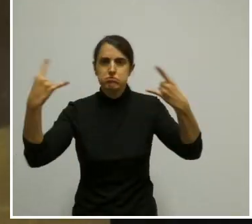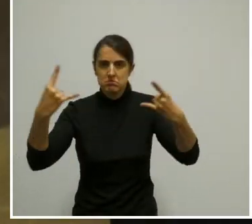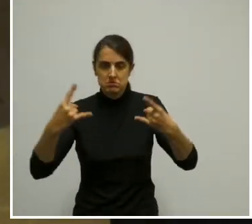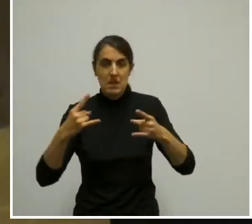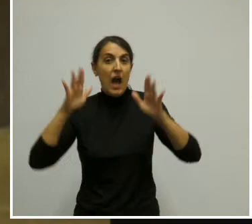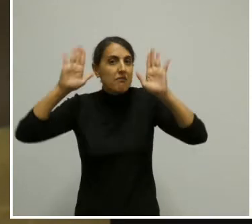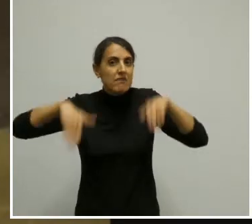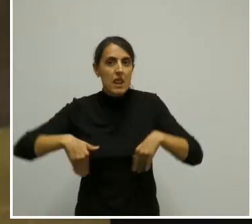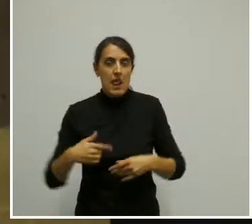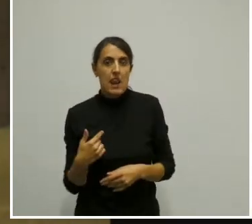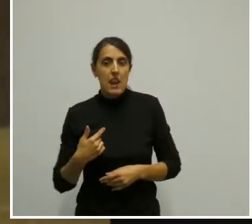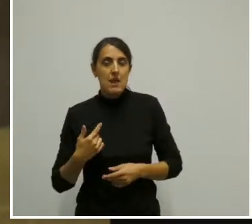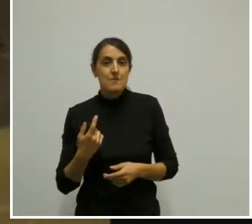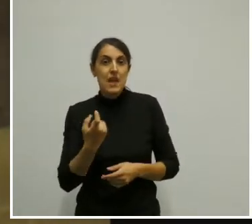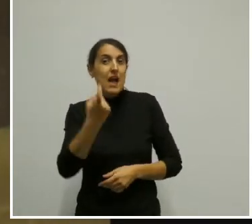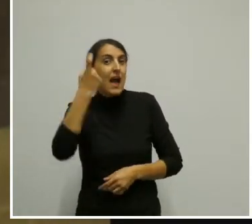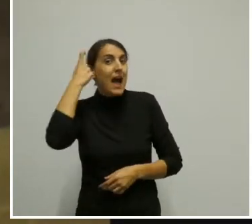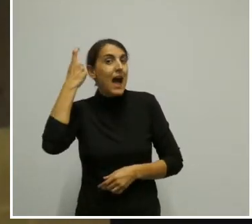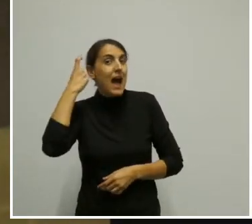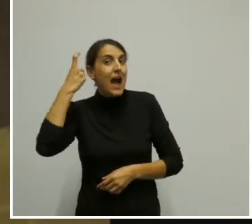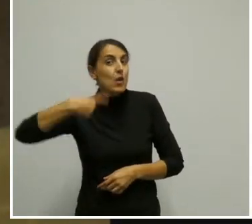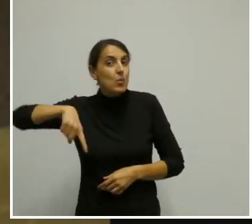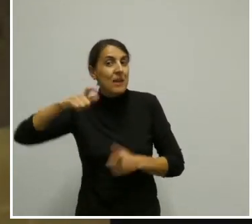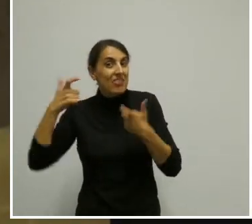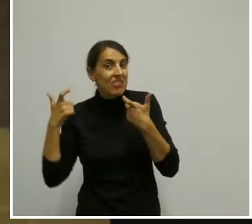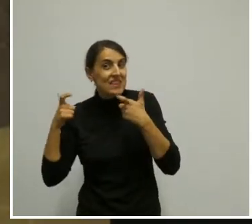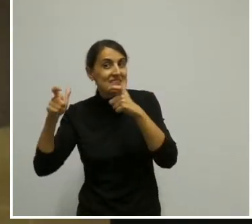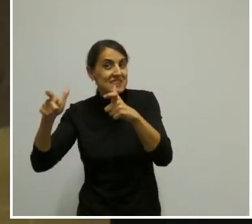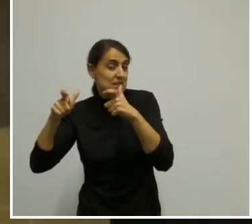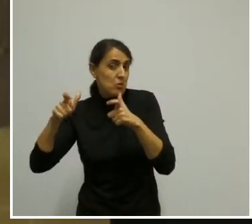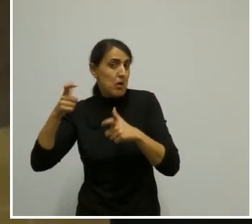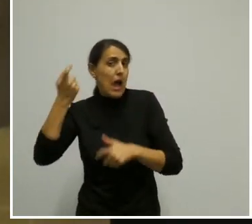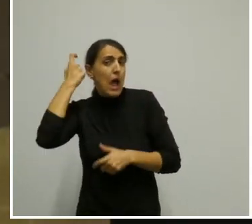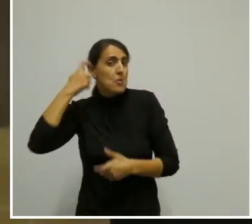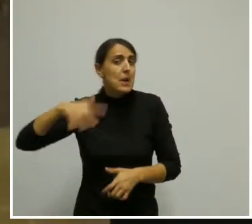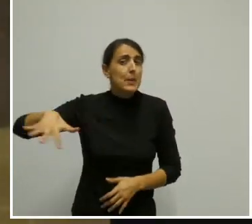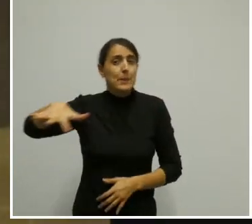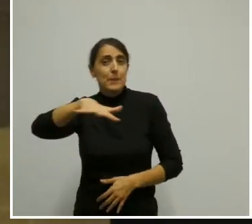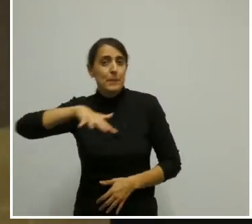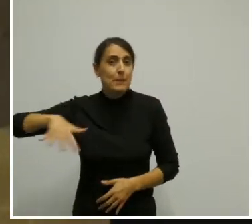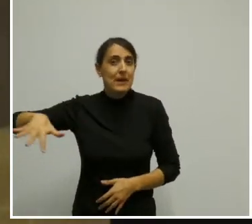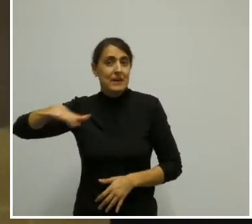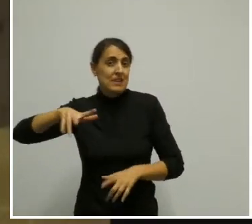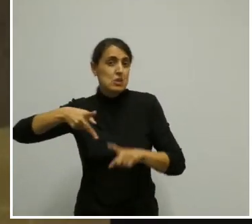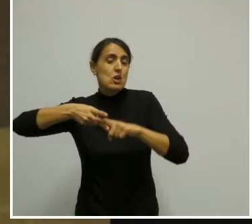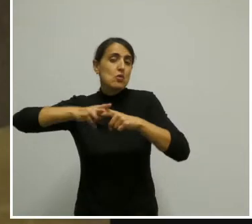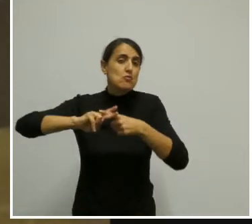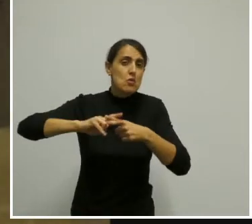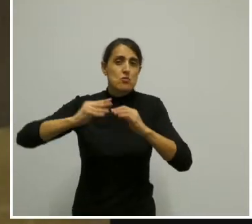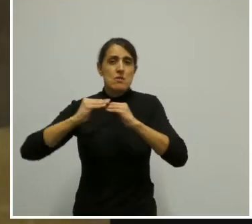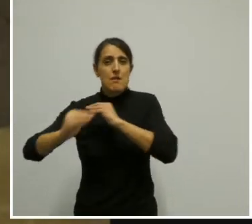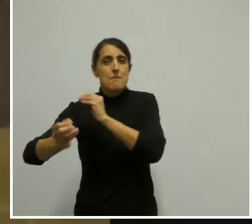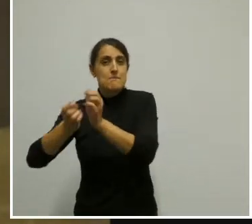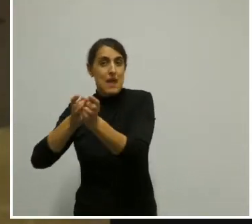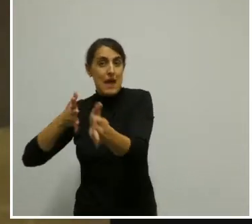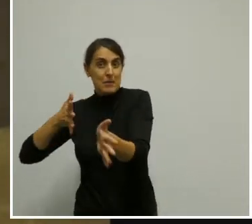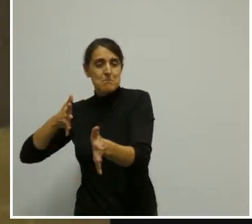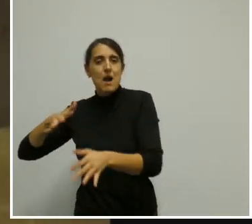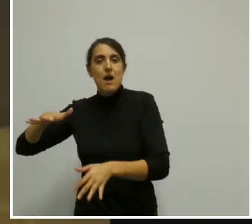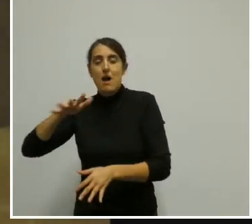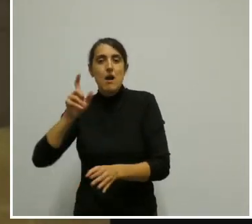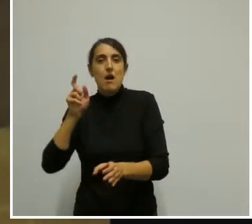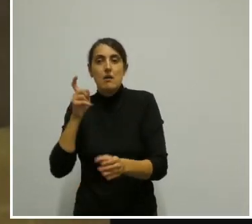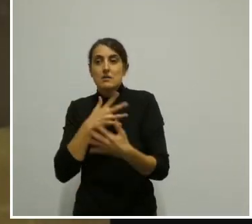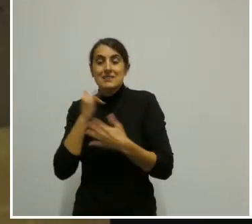que molt alumnat del districte, del barri, perquè estem parlant del barri, sobretot del Clot Camp de l'Arpa, no pogués entrar